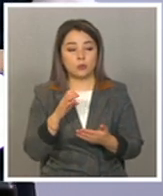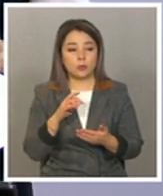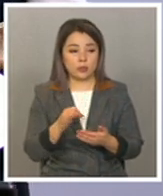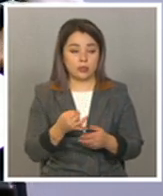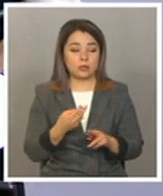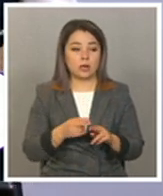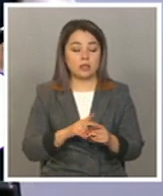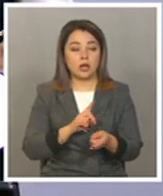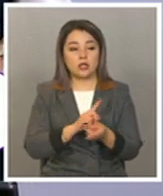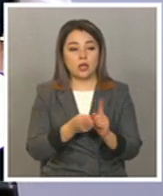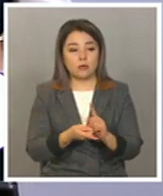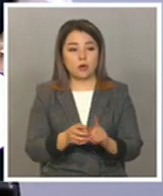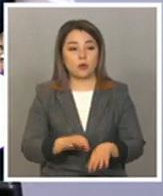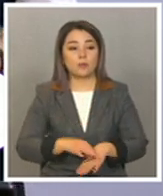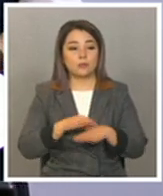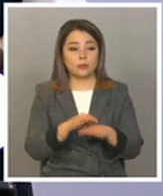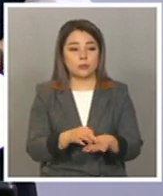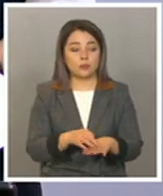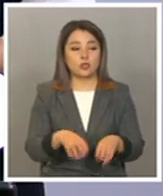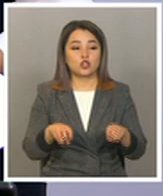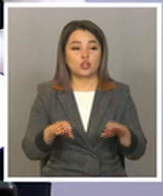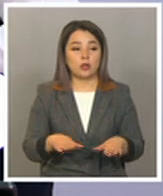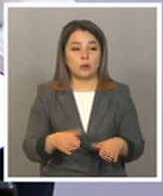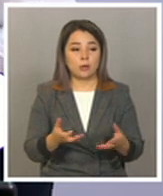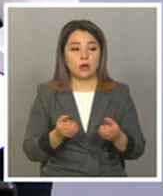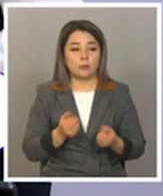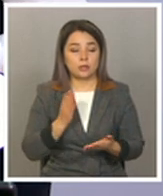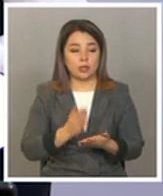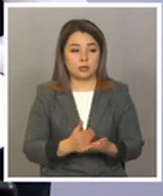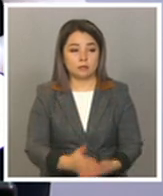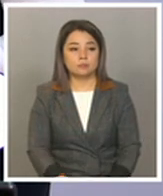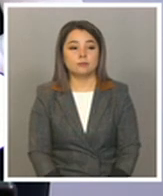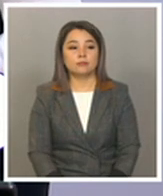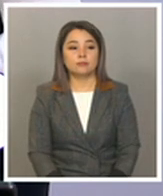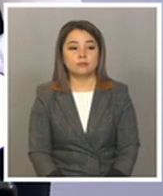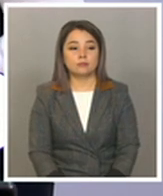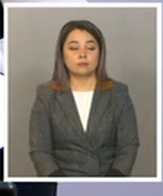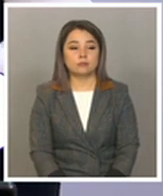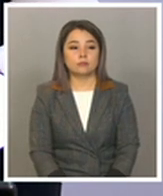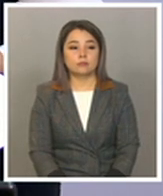реформа жүргізуге шешім қабылдайды.